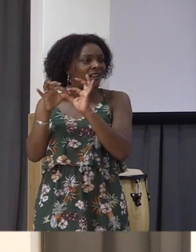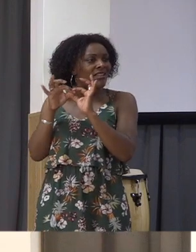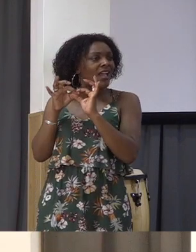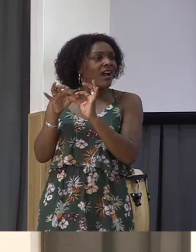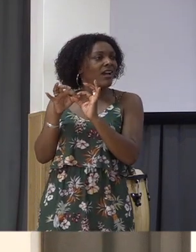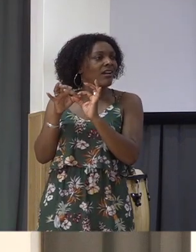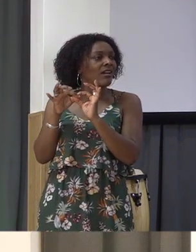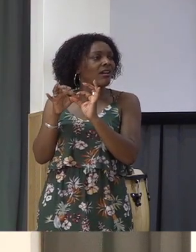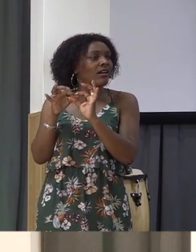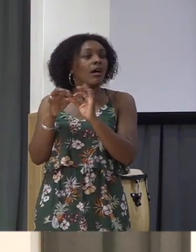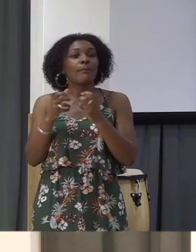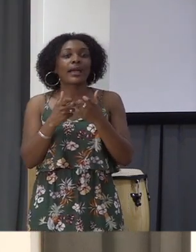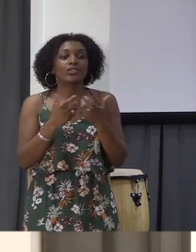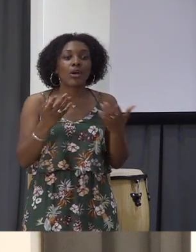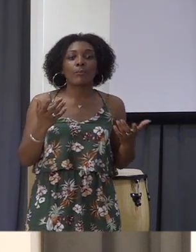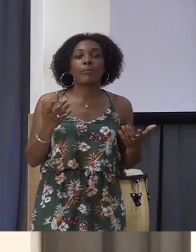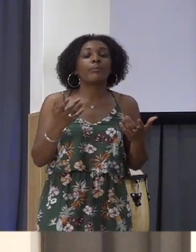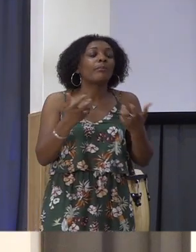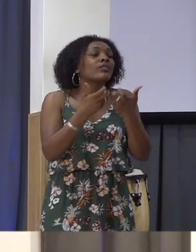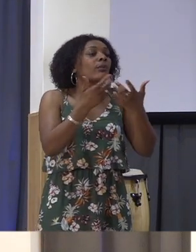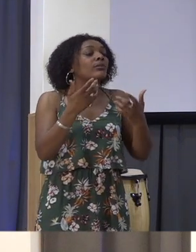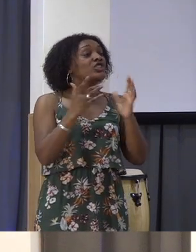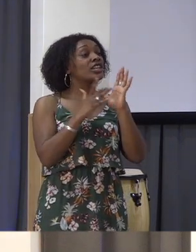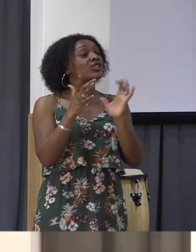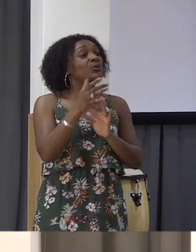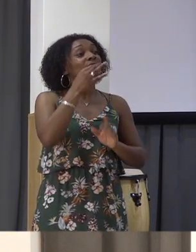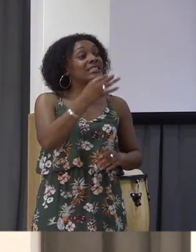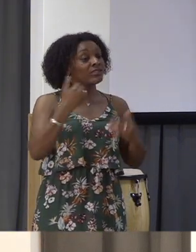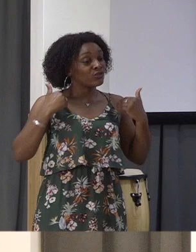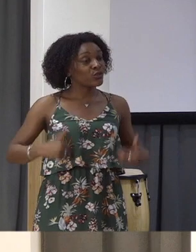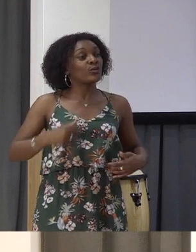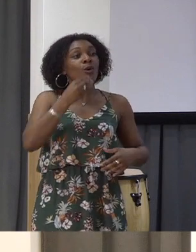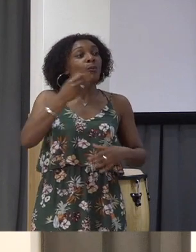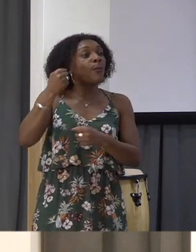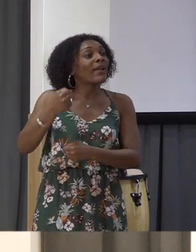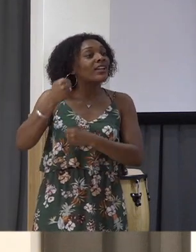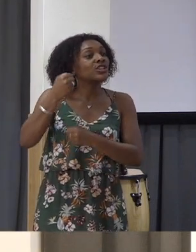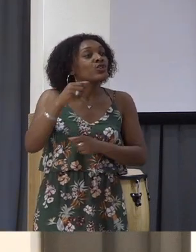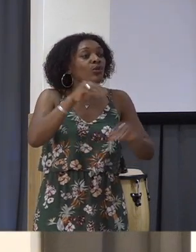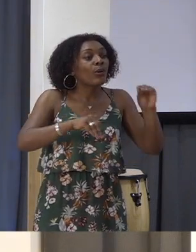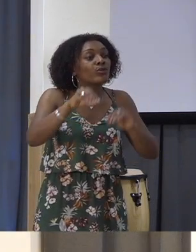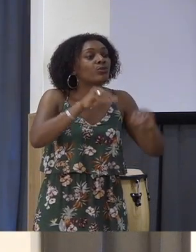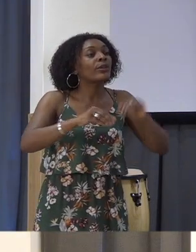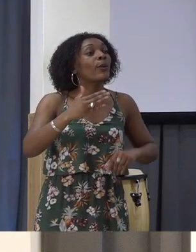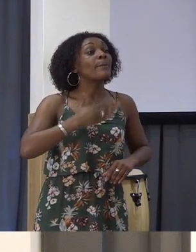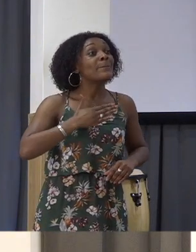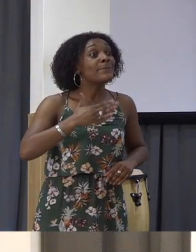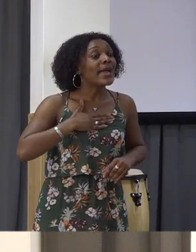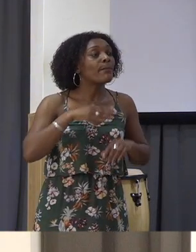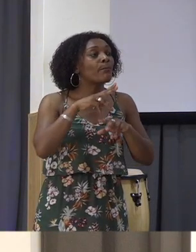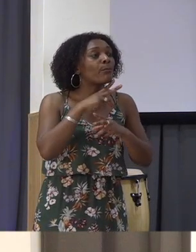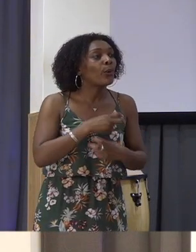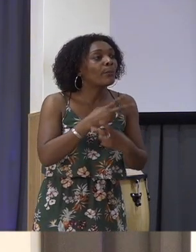C'est quelqu'un qui fait partie de la maison. Jésus dira qu'il est le bon berger qui prend soin de ses brebis, alors